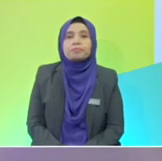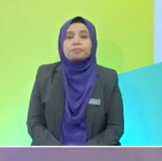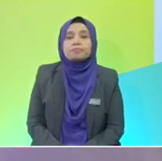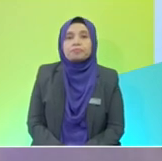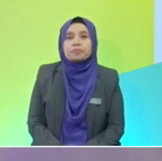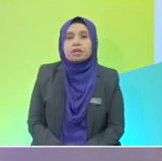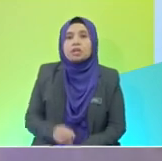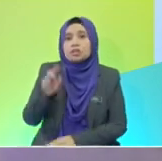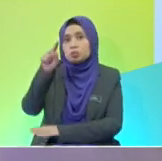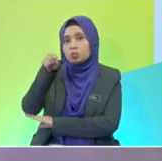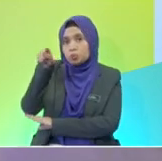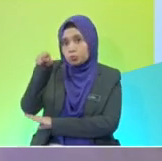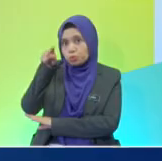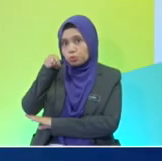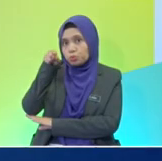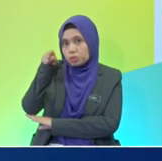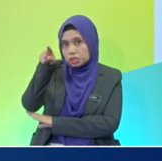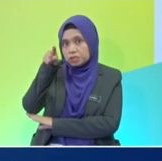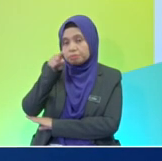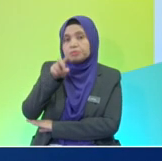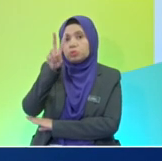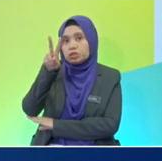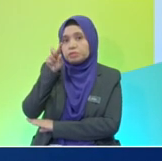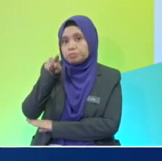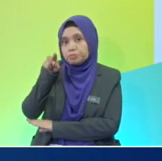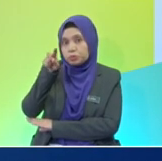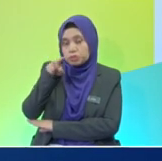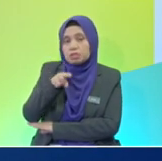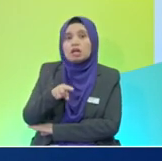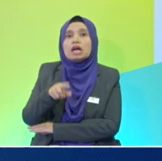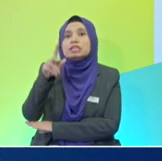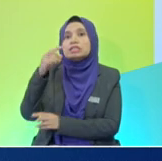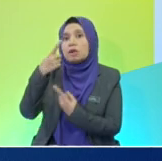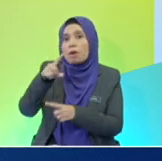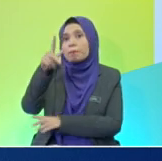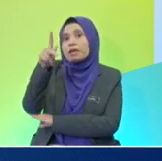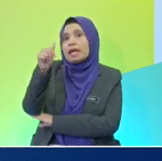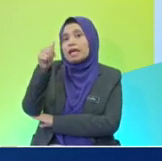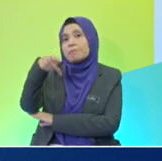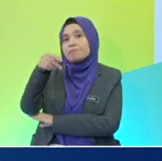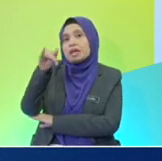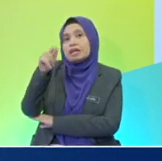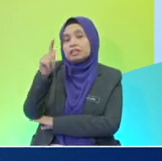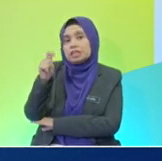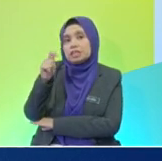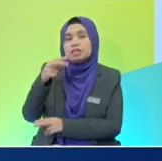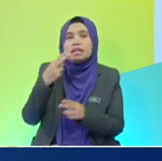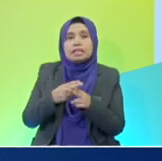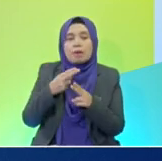dua Roman Oke mudik menjawab KP Oke tapi nama